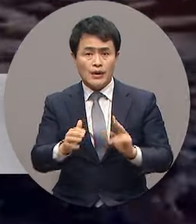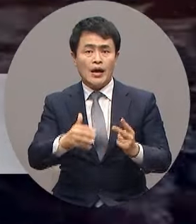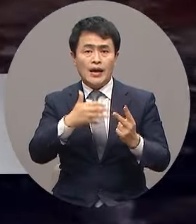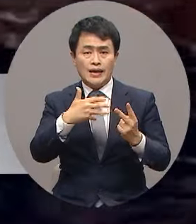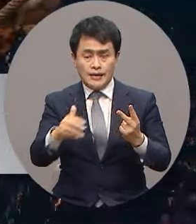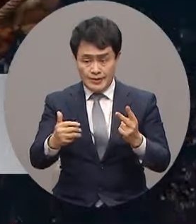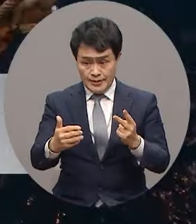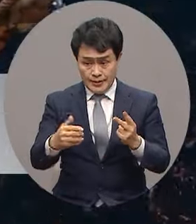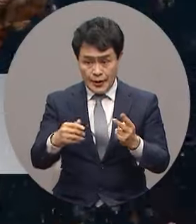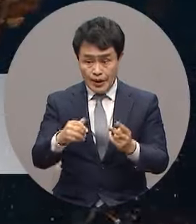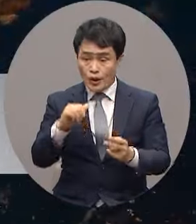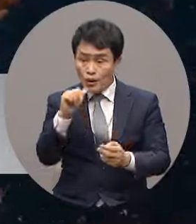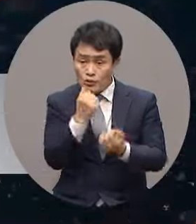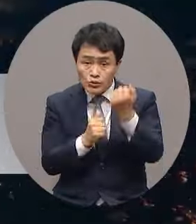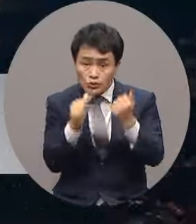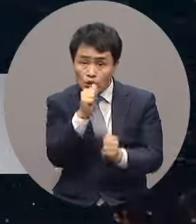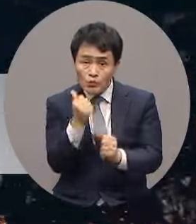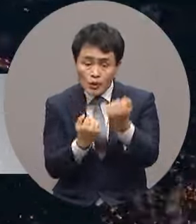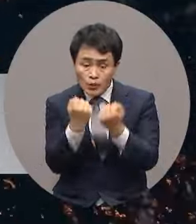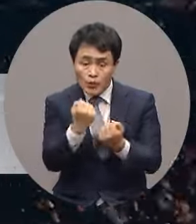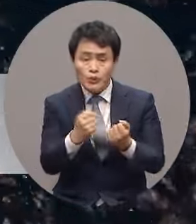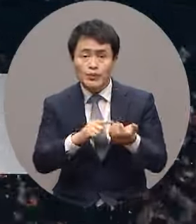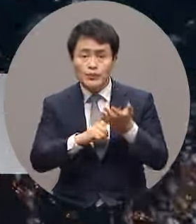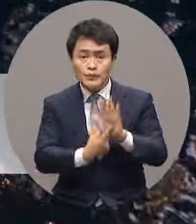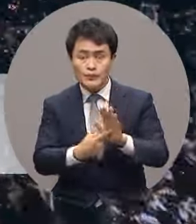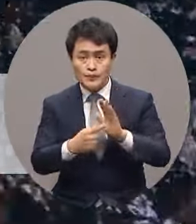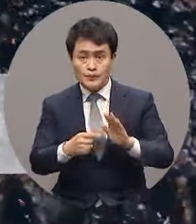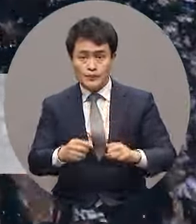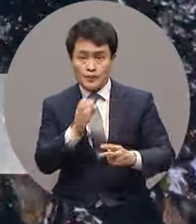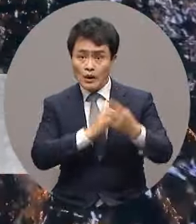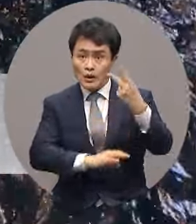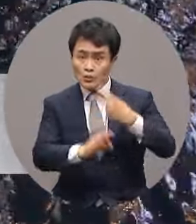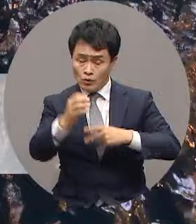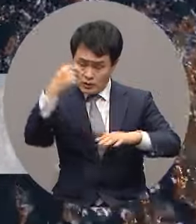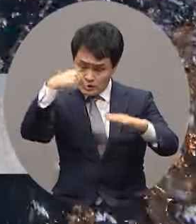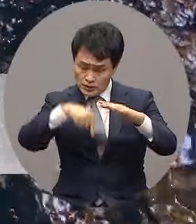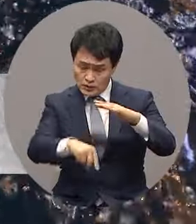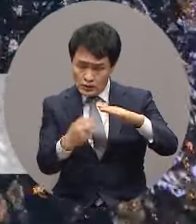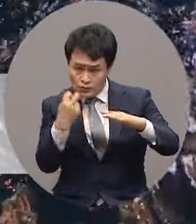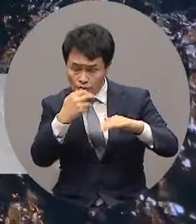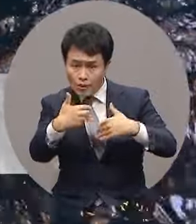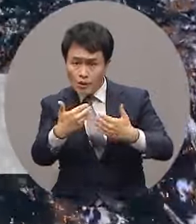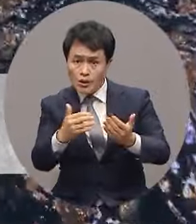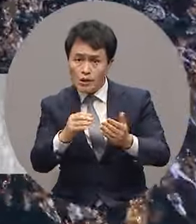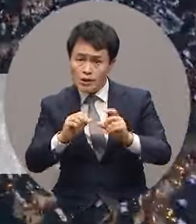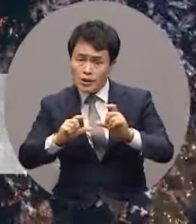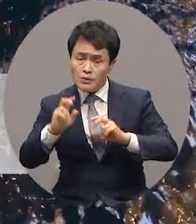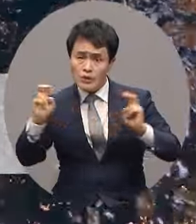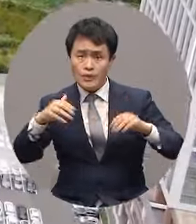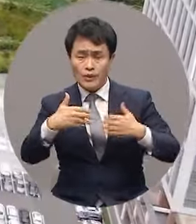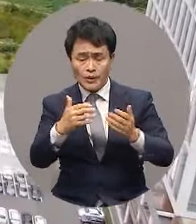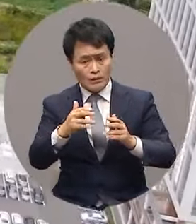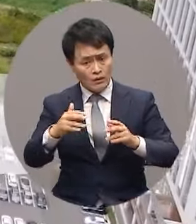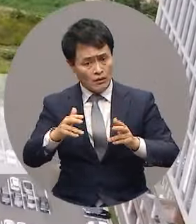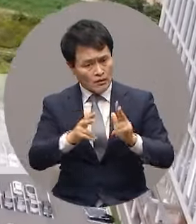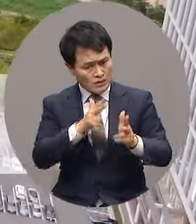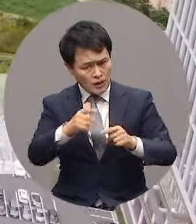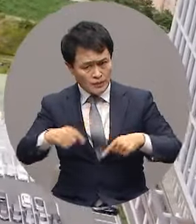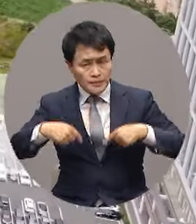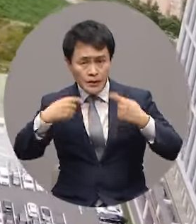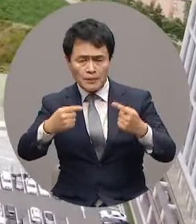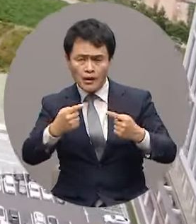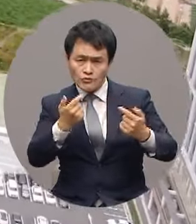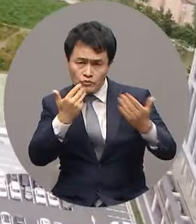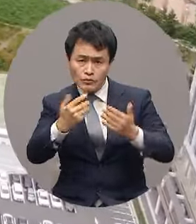로드쇼를 마련하게 됐다고 밝혔습니다 동해 심해 가스전 탐사 자료를 열람한 일부 해외 기업은 사업 참여 의사를 구체적으로